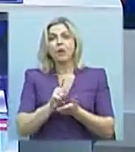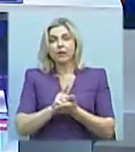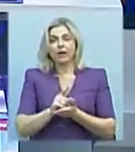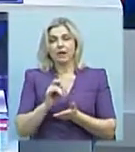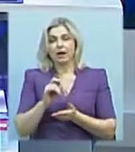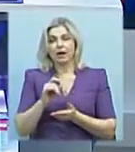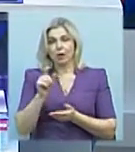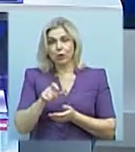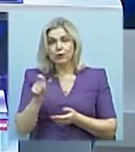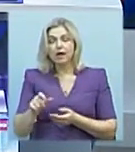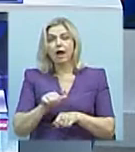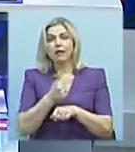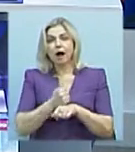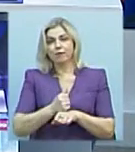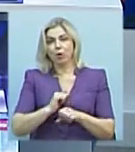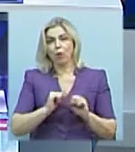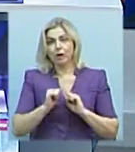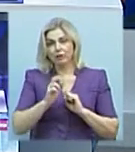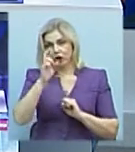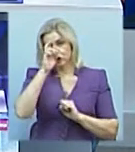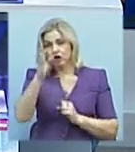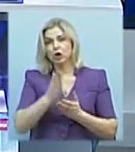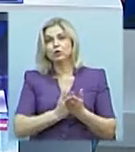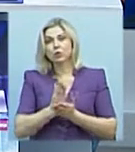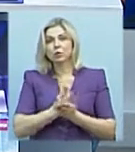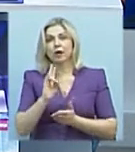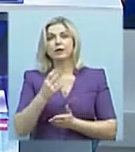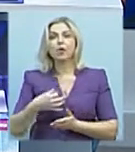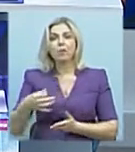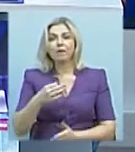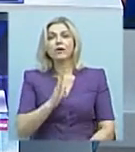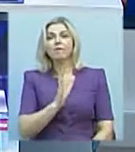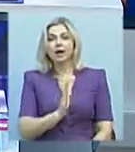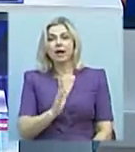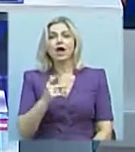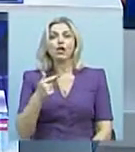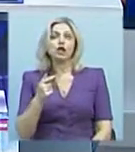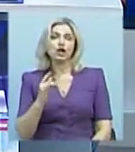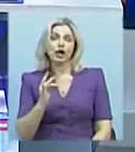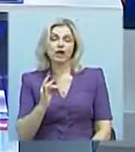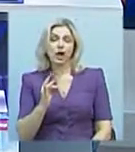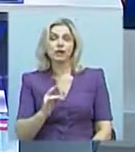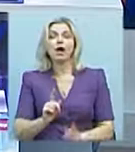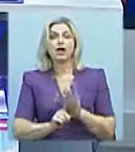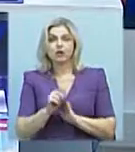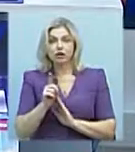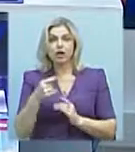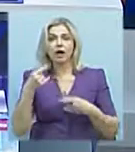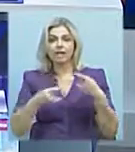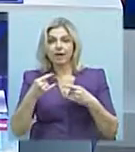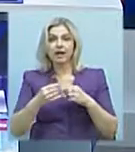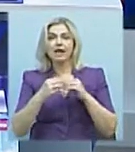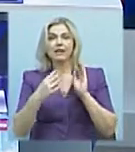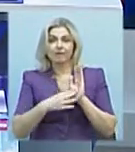осіб Головного управління Державної фіскальної служби у Миколаївській області Володимиром Решетником. Початок прямого ефіру о